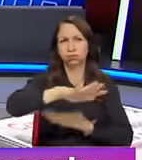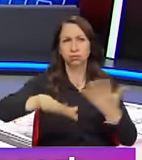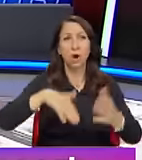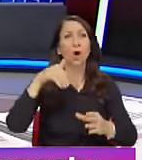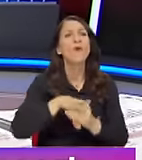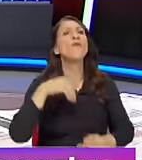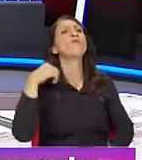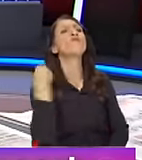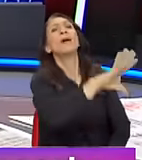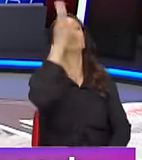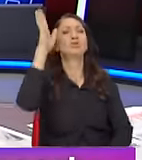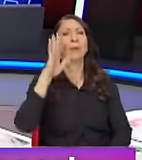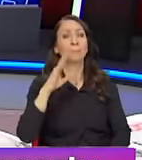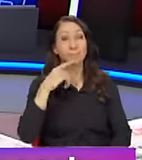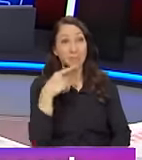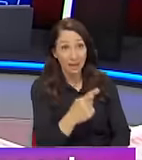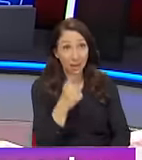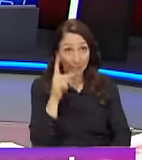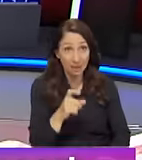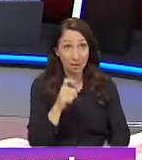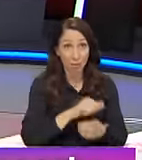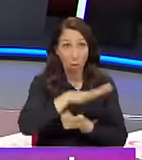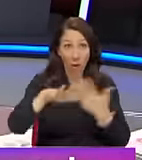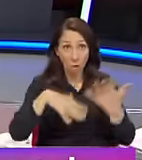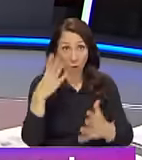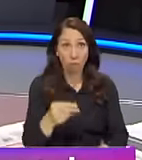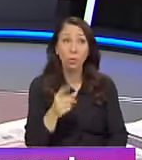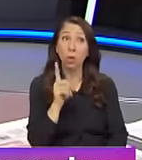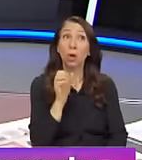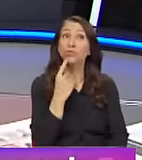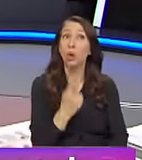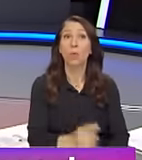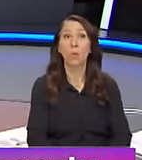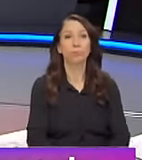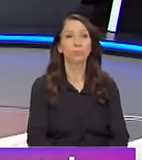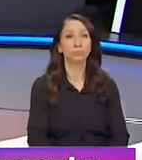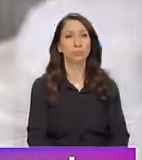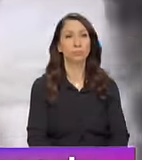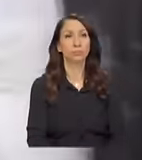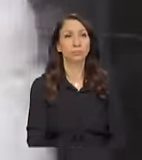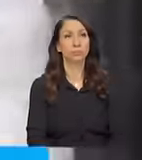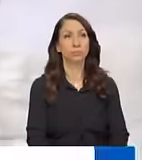Oy vermeyeceğim diye mi çıktı bu kavga? İddialar öyle.